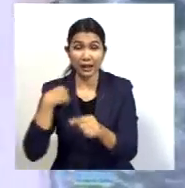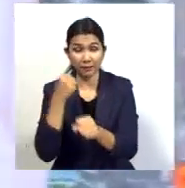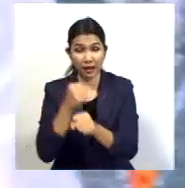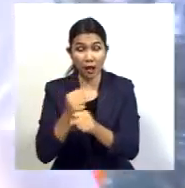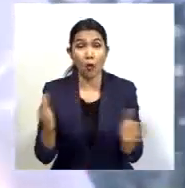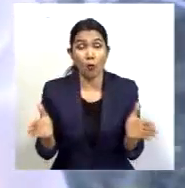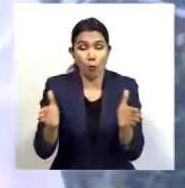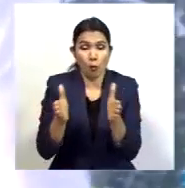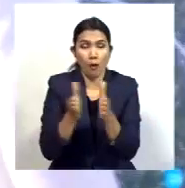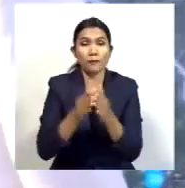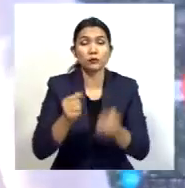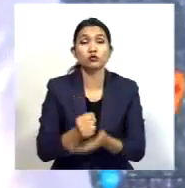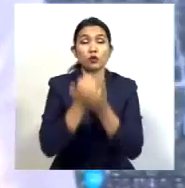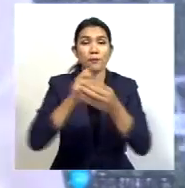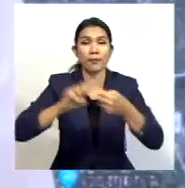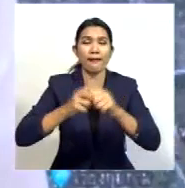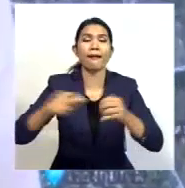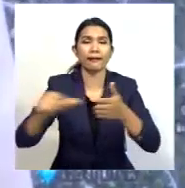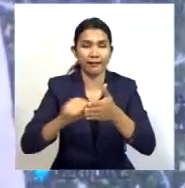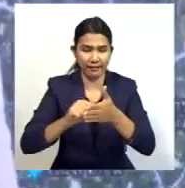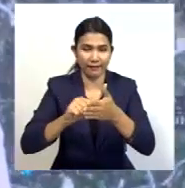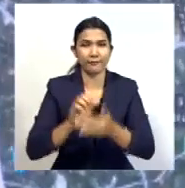านร่วมกันเพื่อแก้ไขปัญหาค่ะ